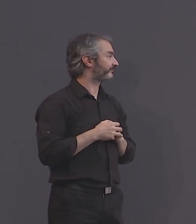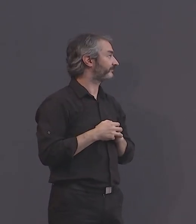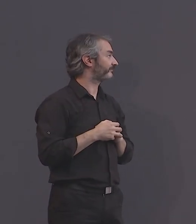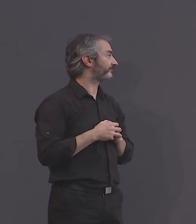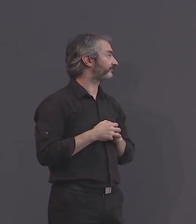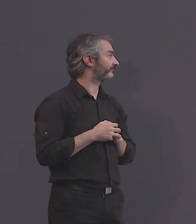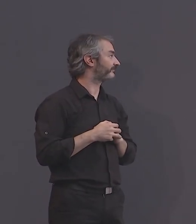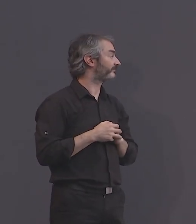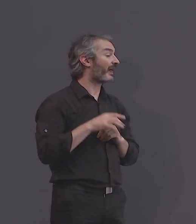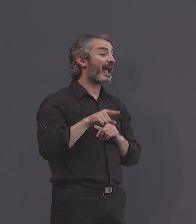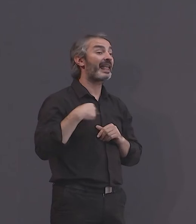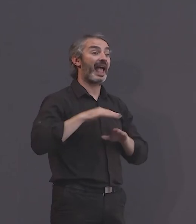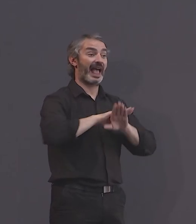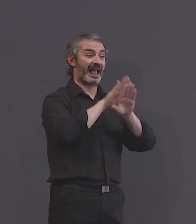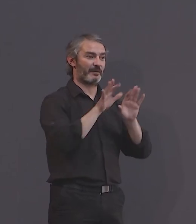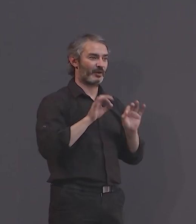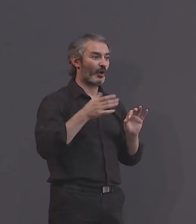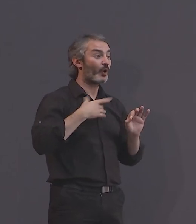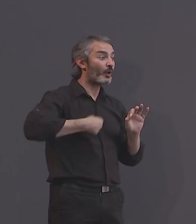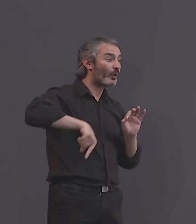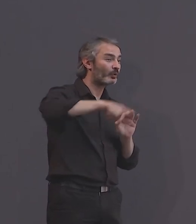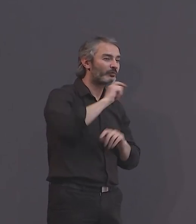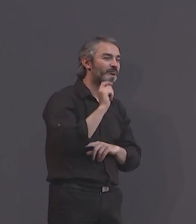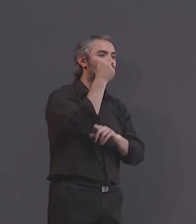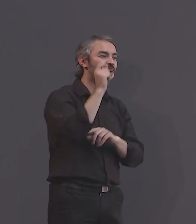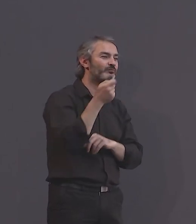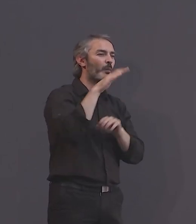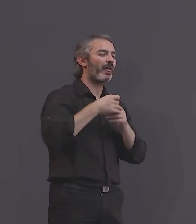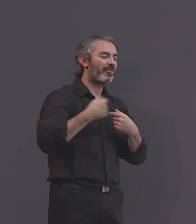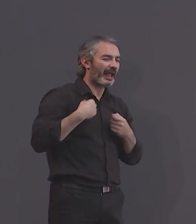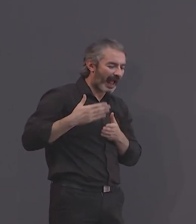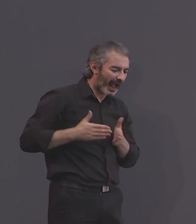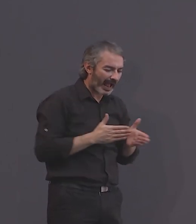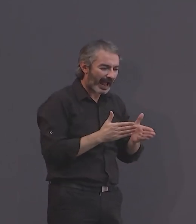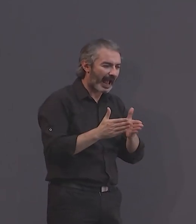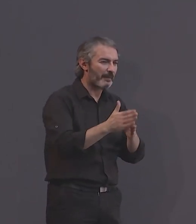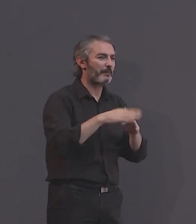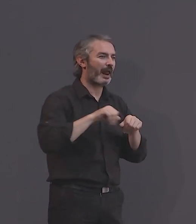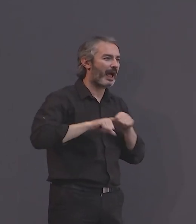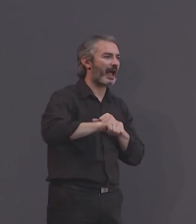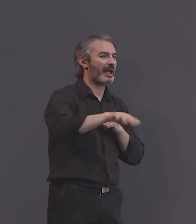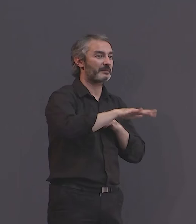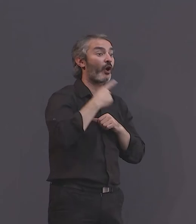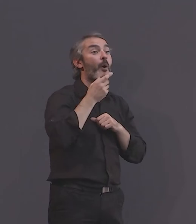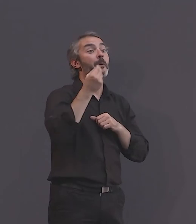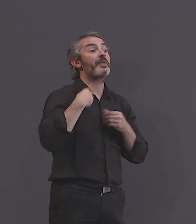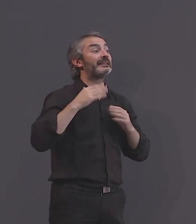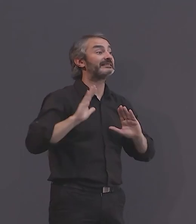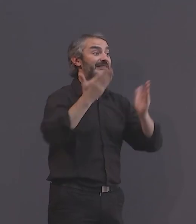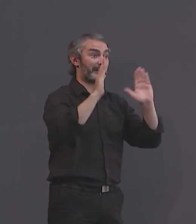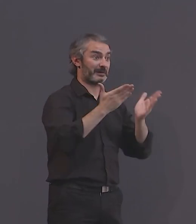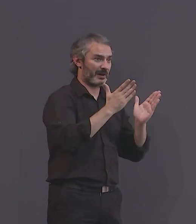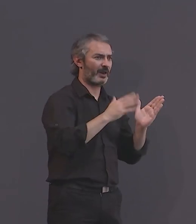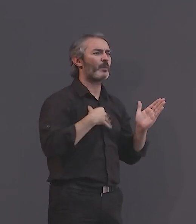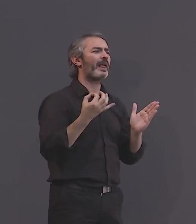Però això no és l'epíleg d'aquesta història. Si bé les nostres fites no ens duran a construir camins, enlairar coets a l'espai o salvar vides, sí que